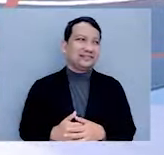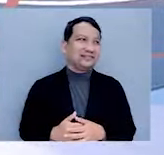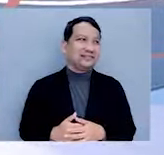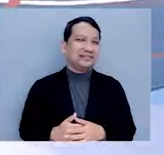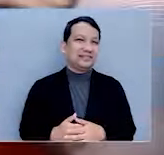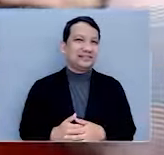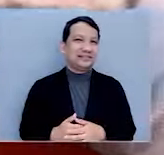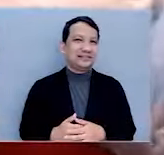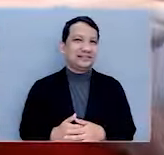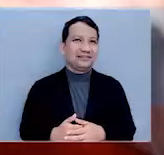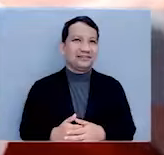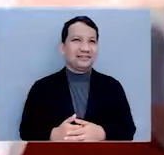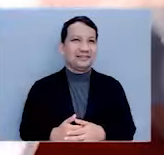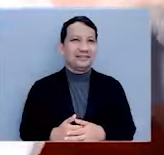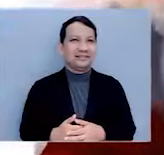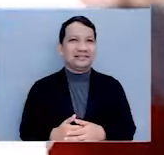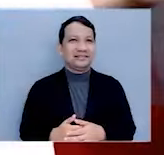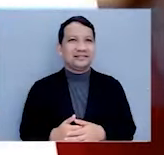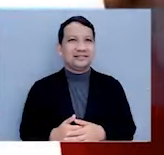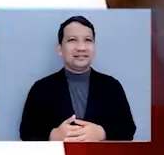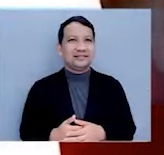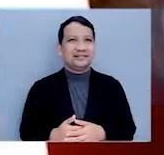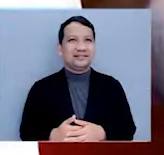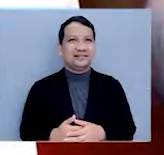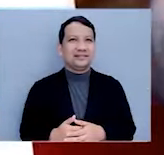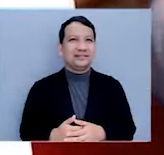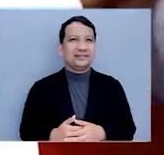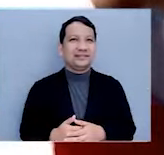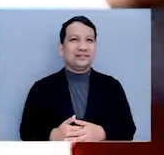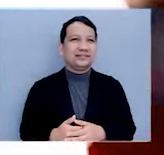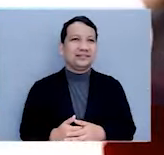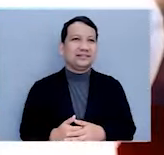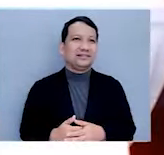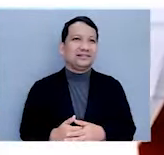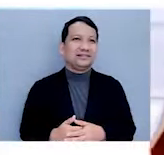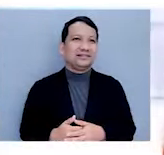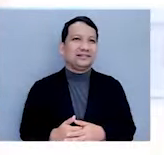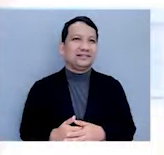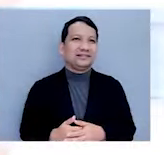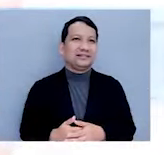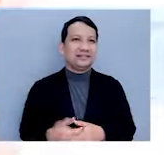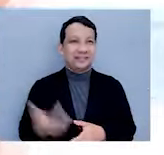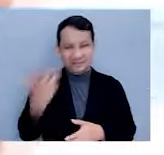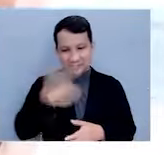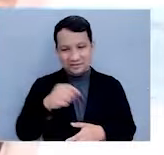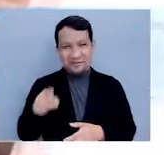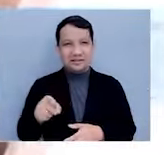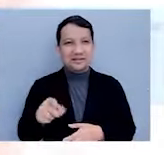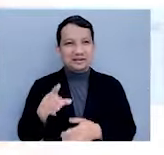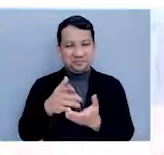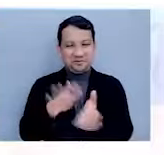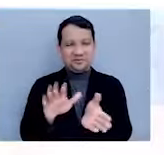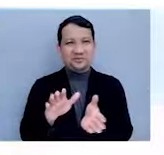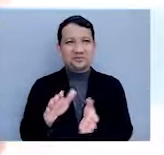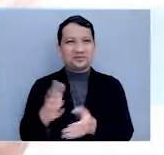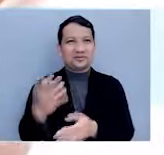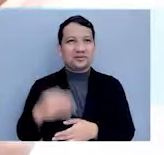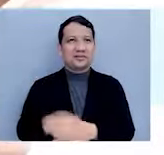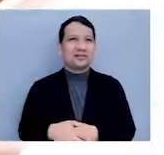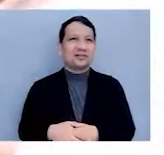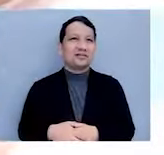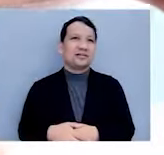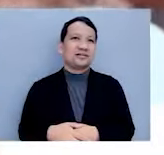Panay-tulog kasi ito eh. Panay-tulog. Kailangan lang ng konting diet, pero napakagandang aso. Napakaganda. Nice. Dave, kailangan